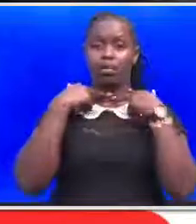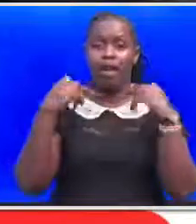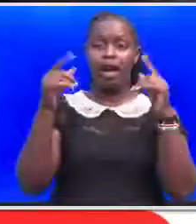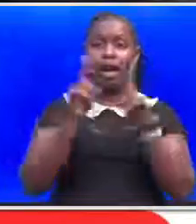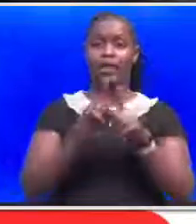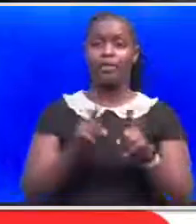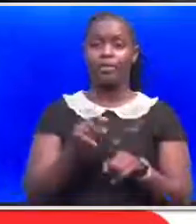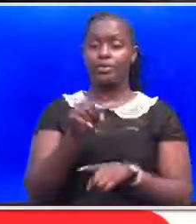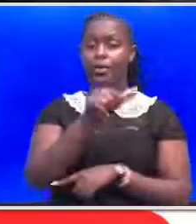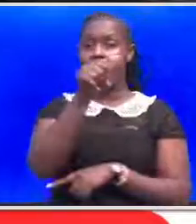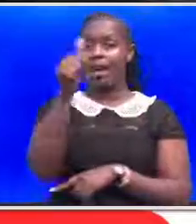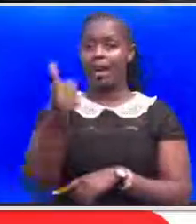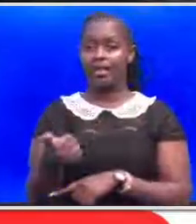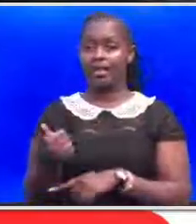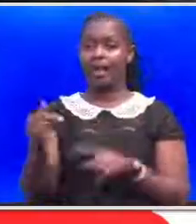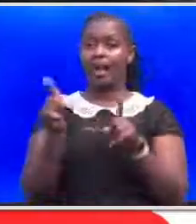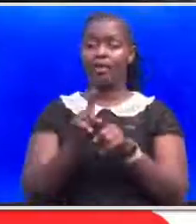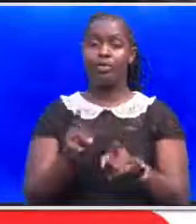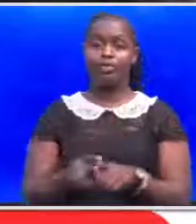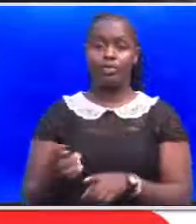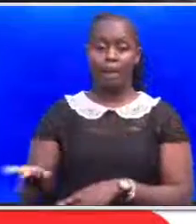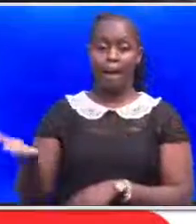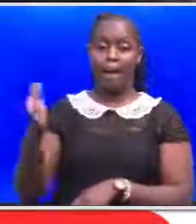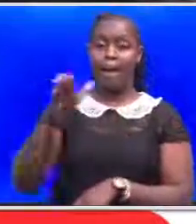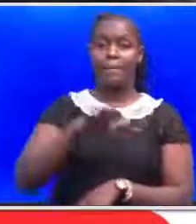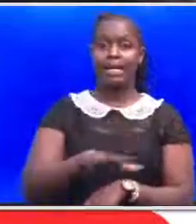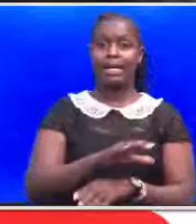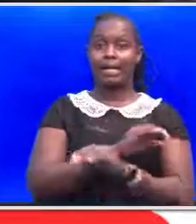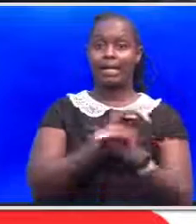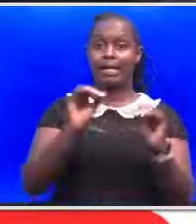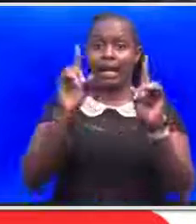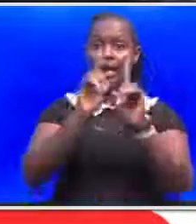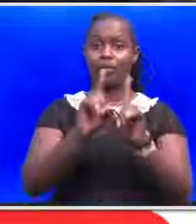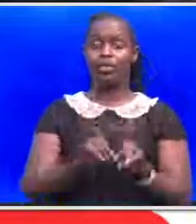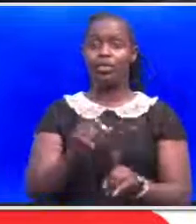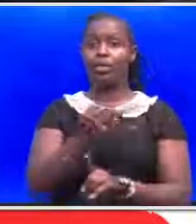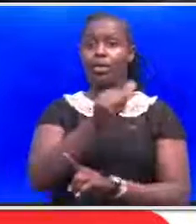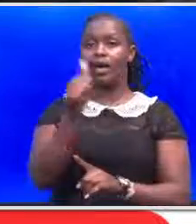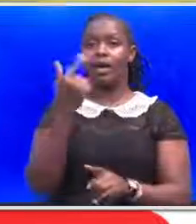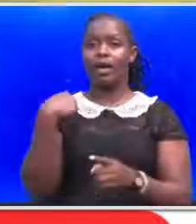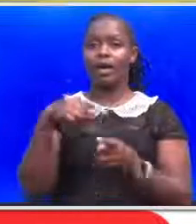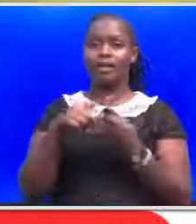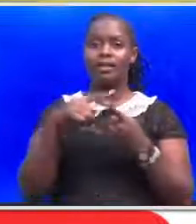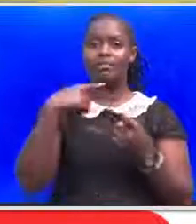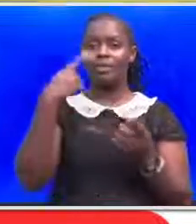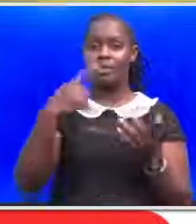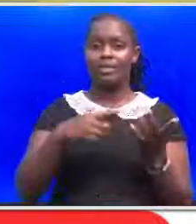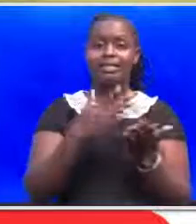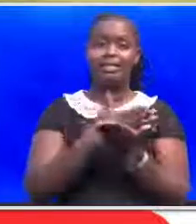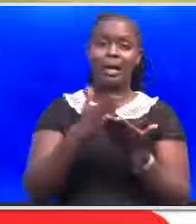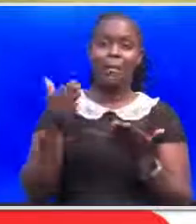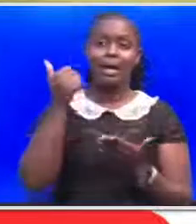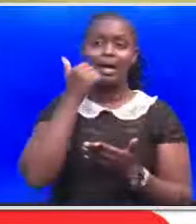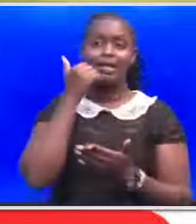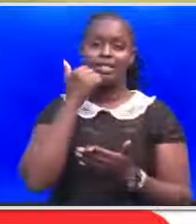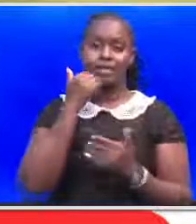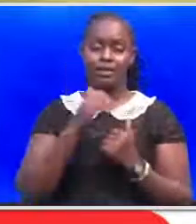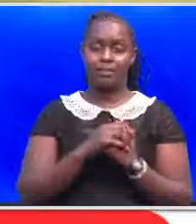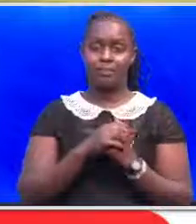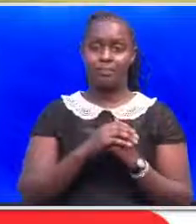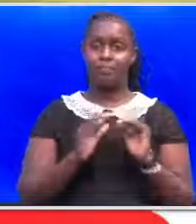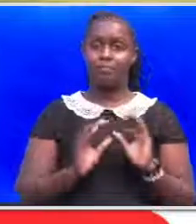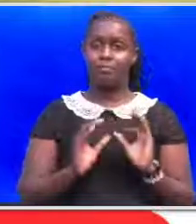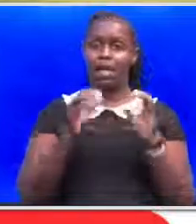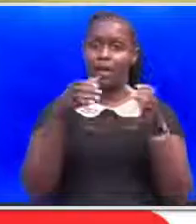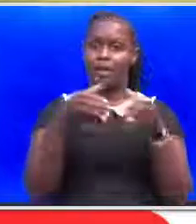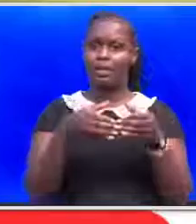wengine wameenda hawakurudi tena paka leo, na wengine wameenda wakirudi wamerudi wagonjwa. The communities down in Lamu,